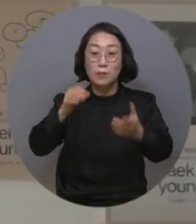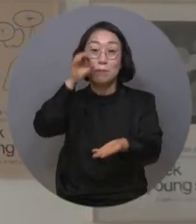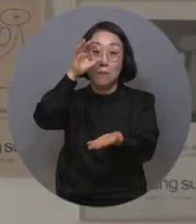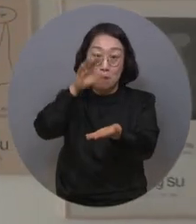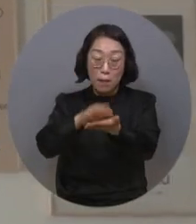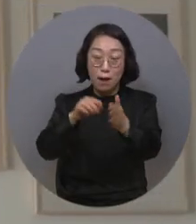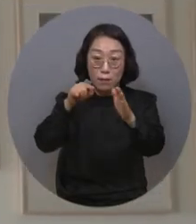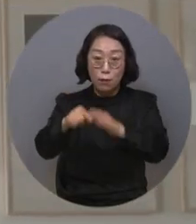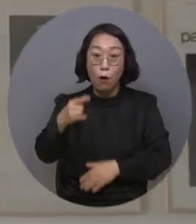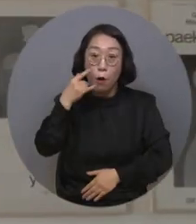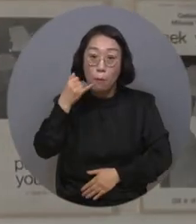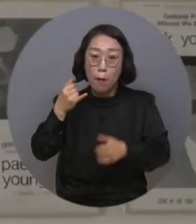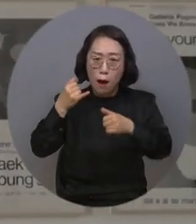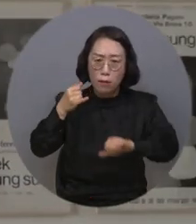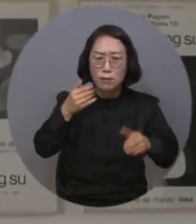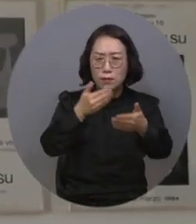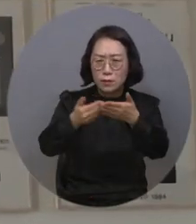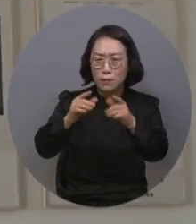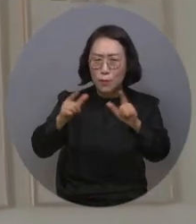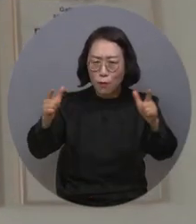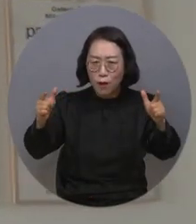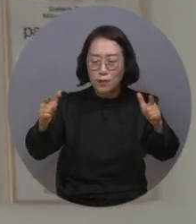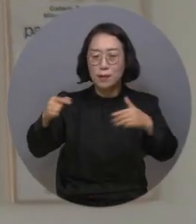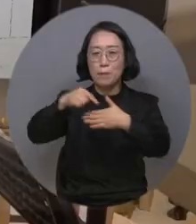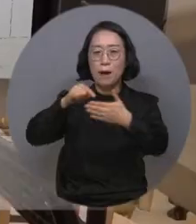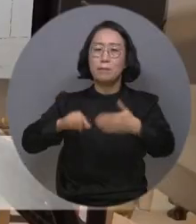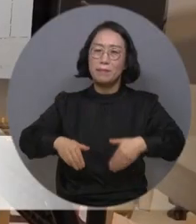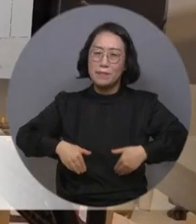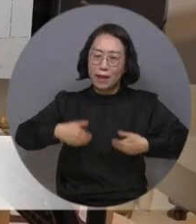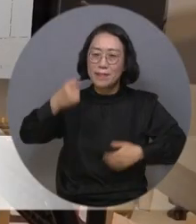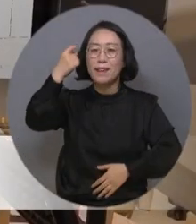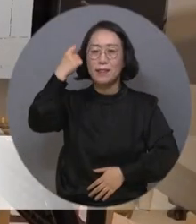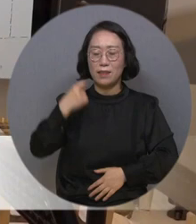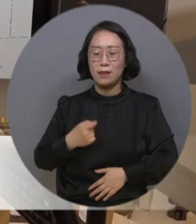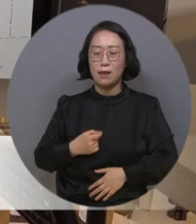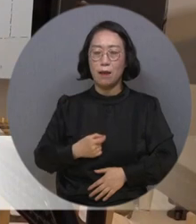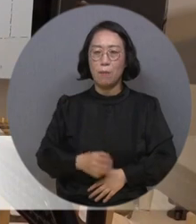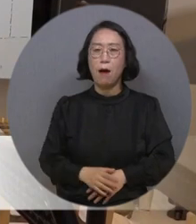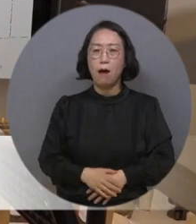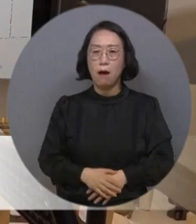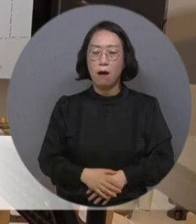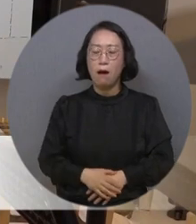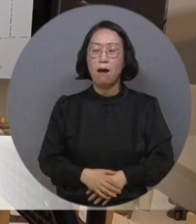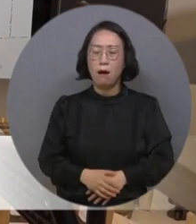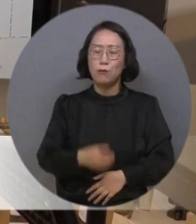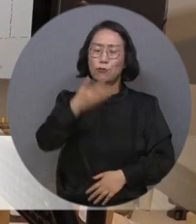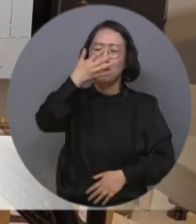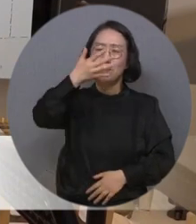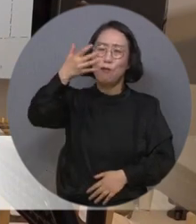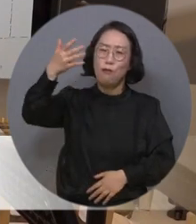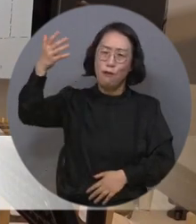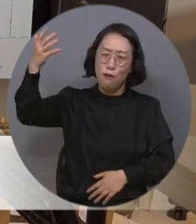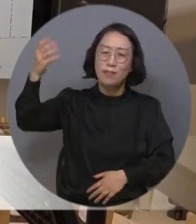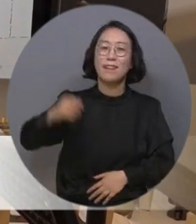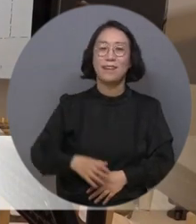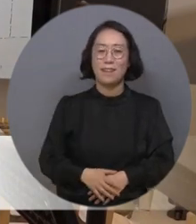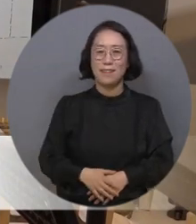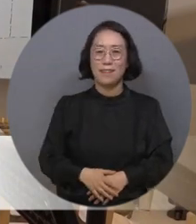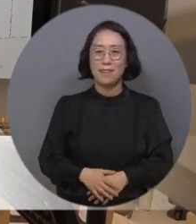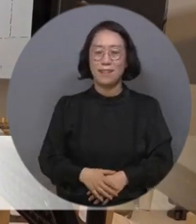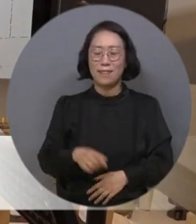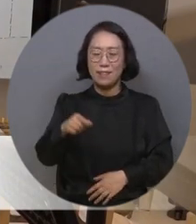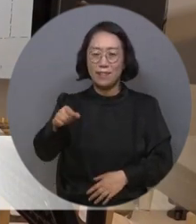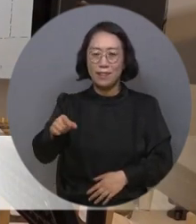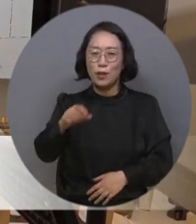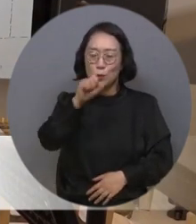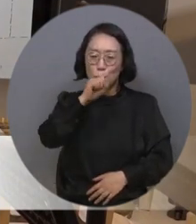수 있는 모자상은 화가의 따뜻한 마음의 표현입니다. 그 모습이 눈에 선해. 그래도